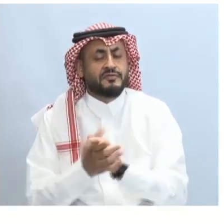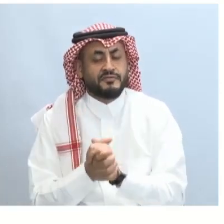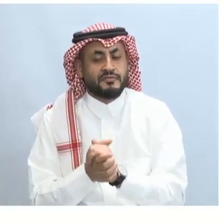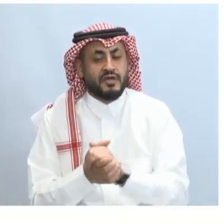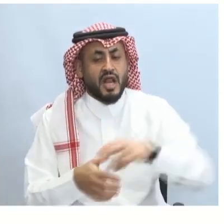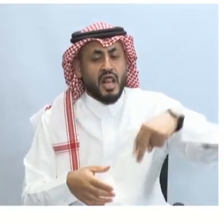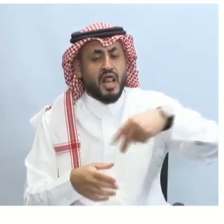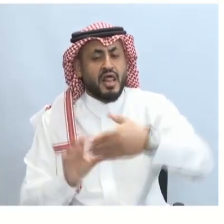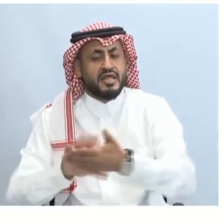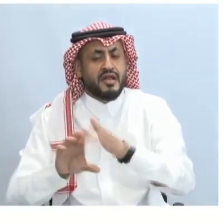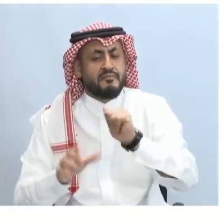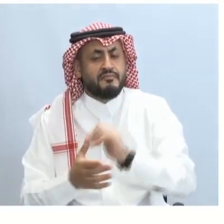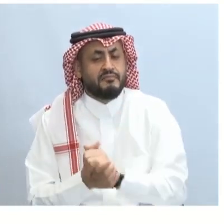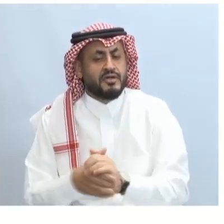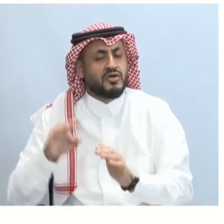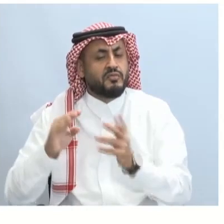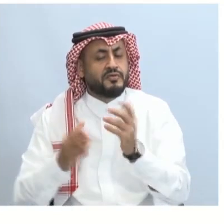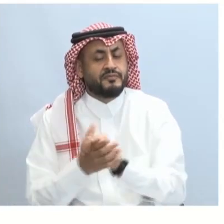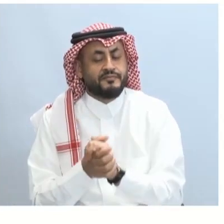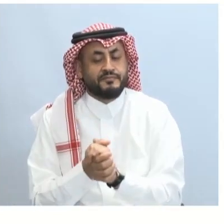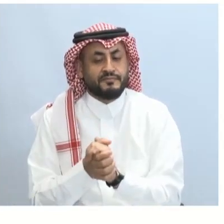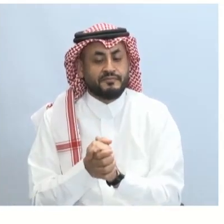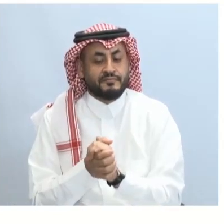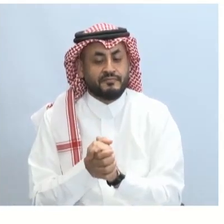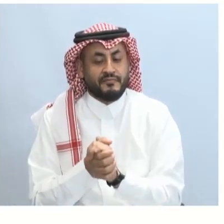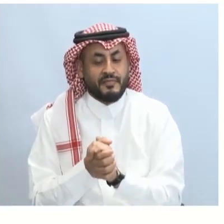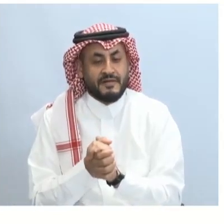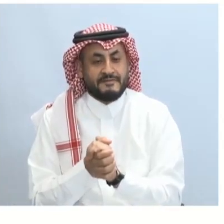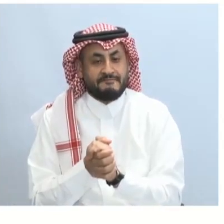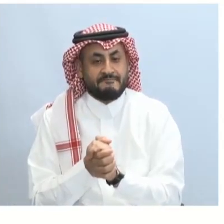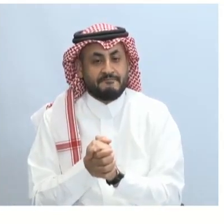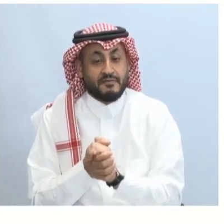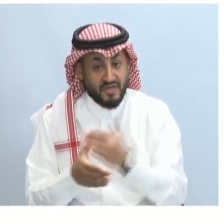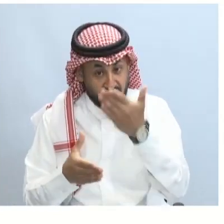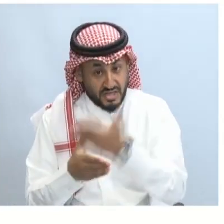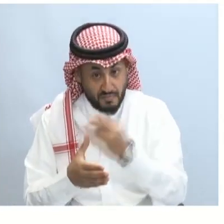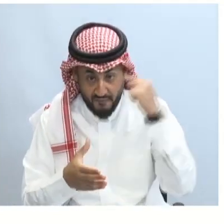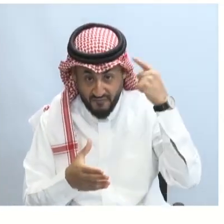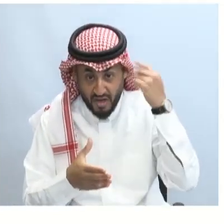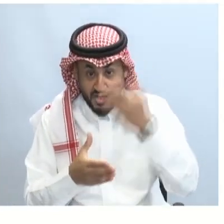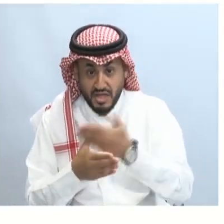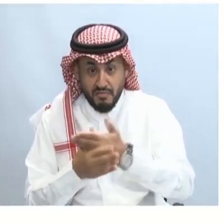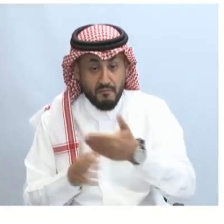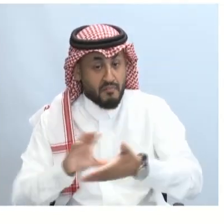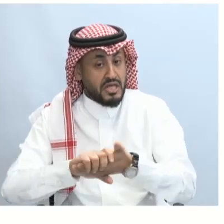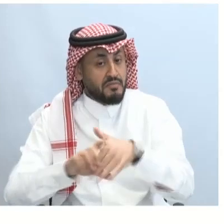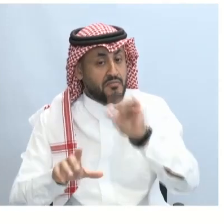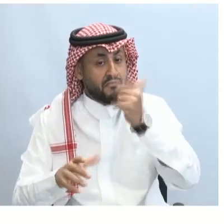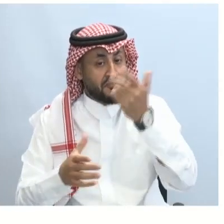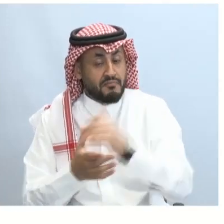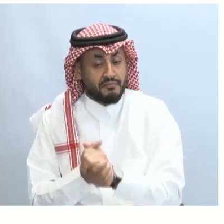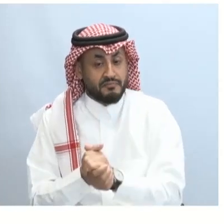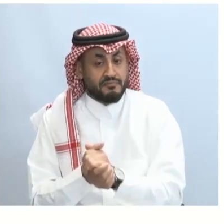حينما مررت بجانبه ولم يسلم وكان عنده سبب في باله وفي ذهنه يجعله لا